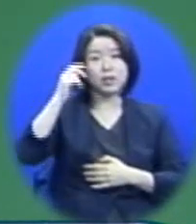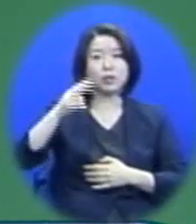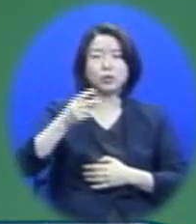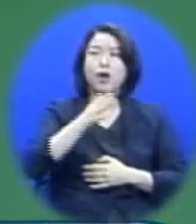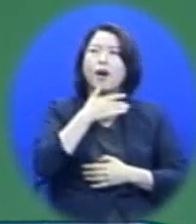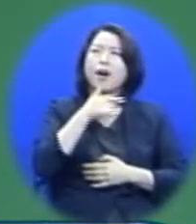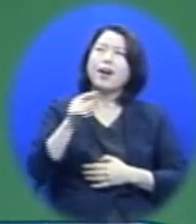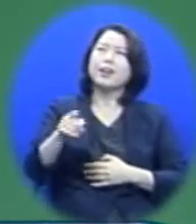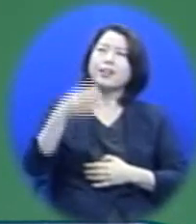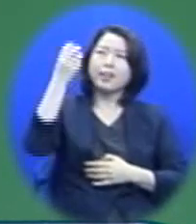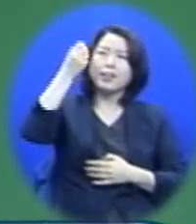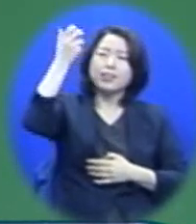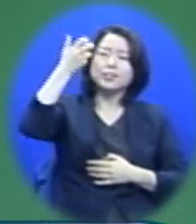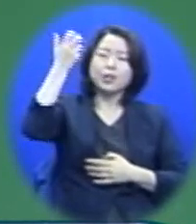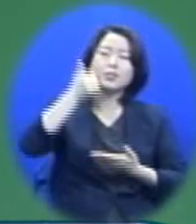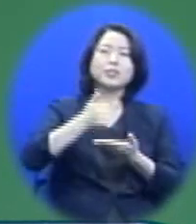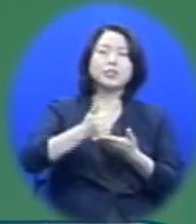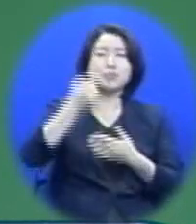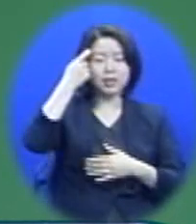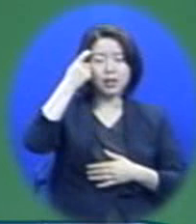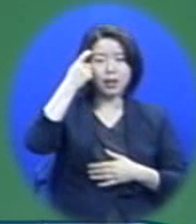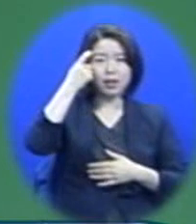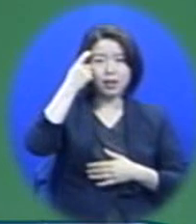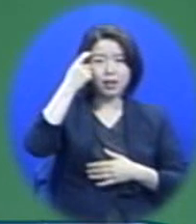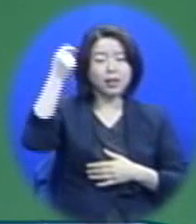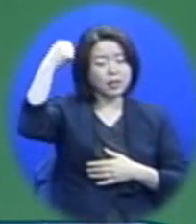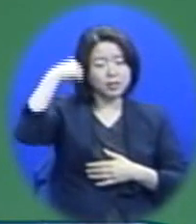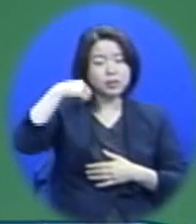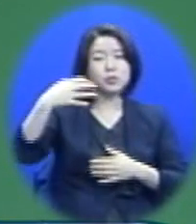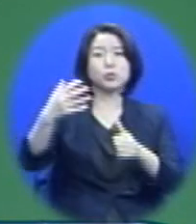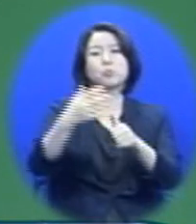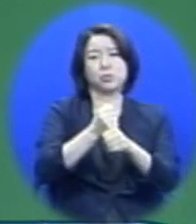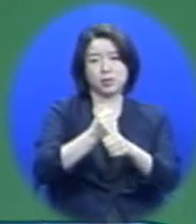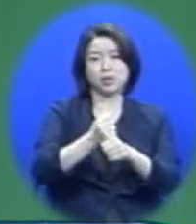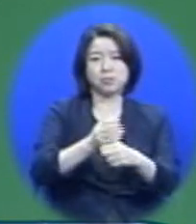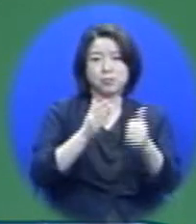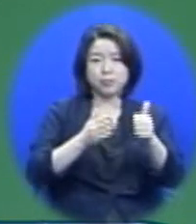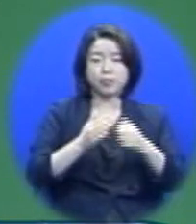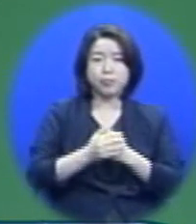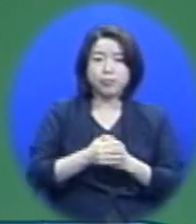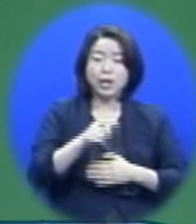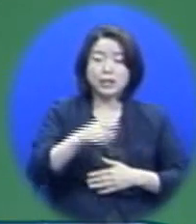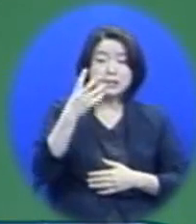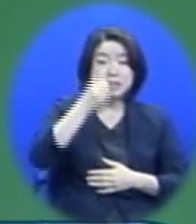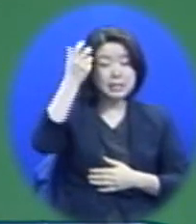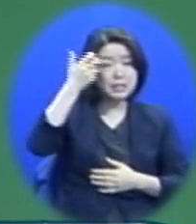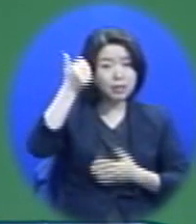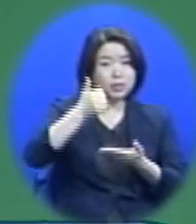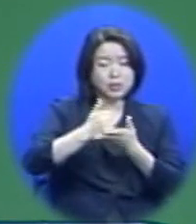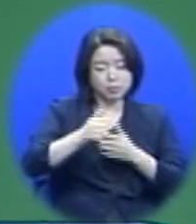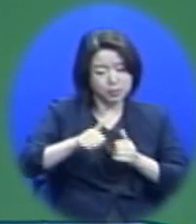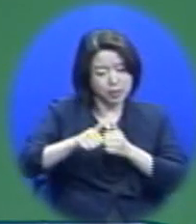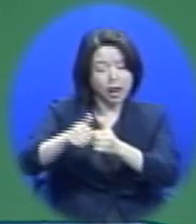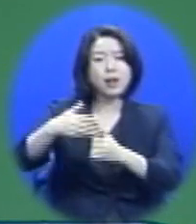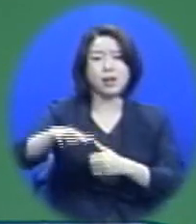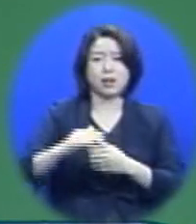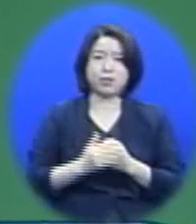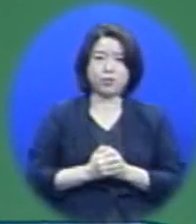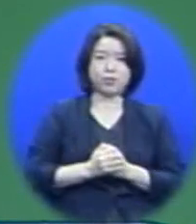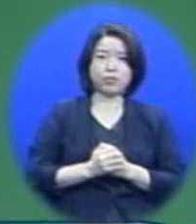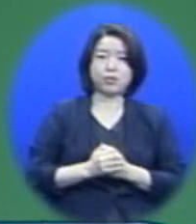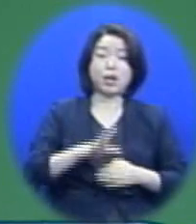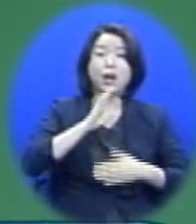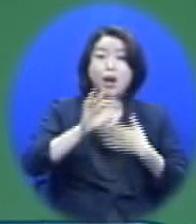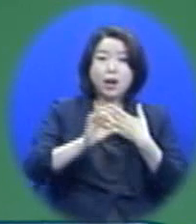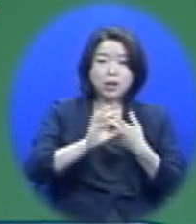이게 성령의 생각이구나. 그러면 붙잡으셔야 돼요. 그리고 그 성령님을 따라가셔야 돼요.